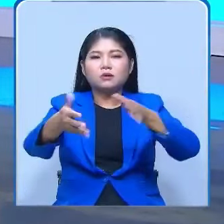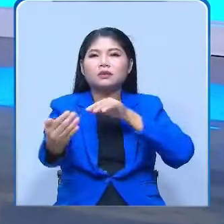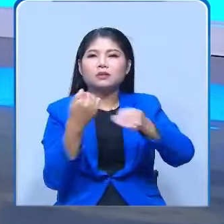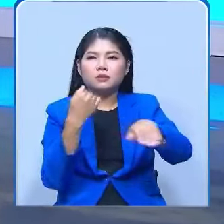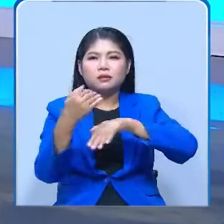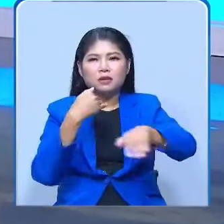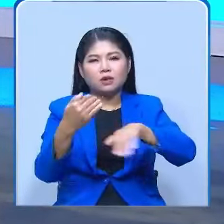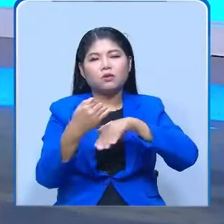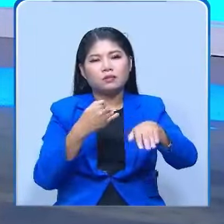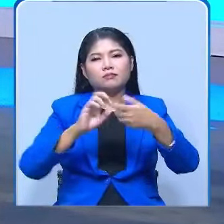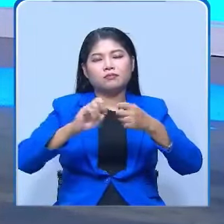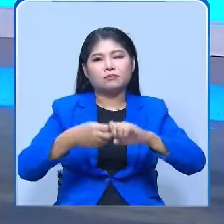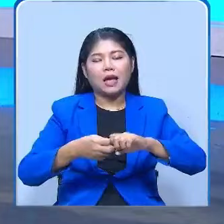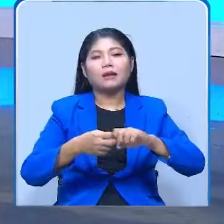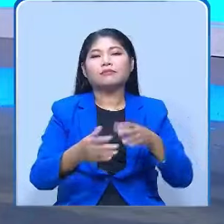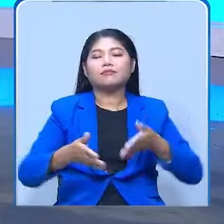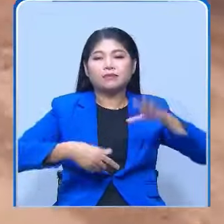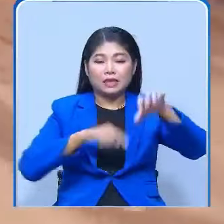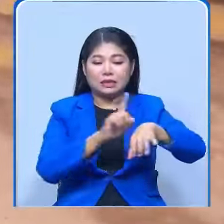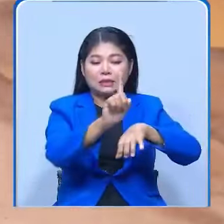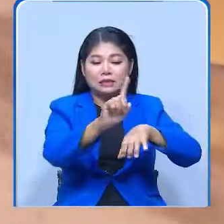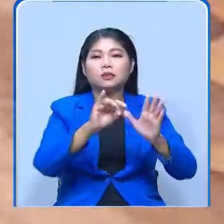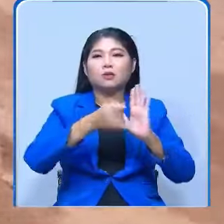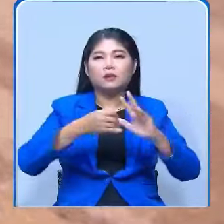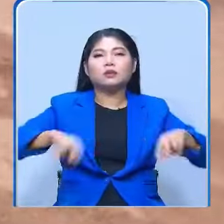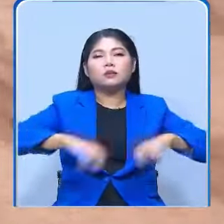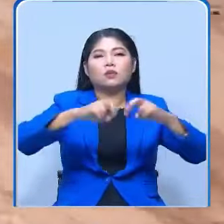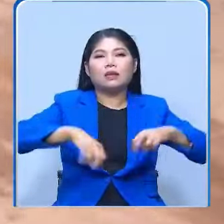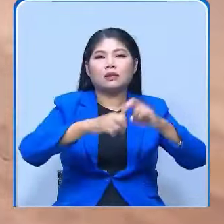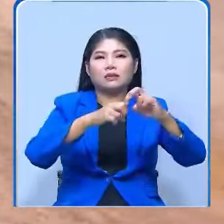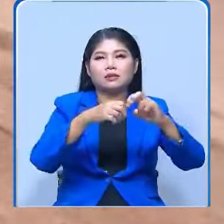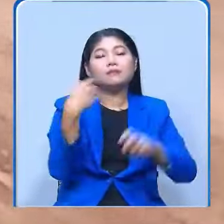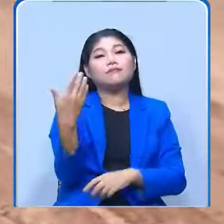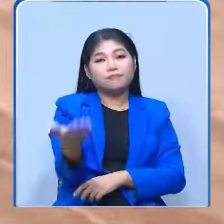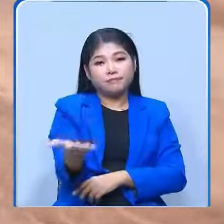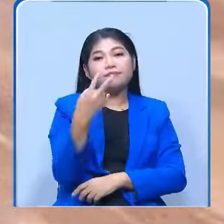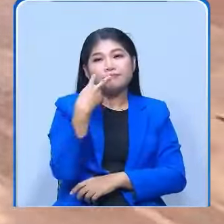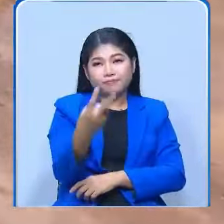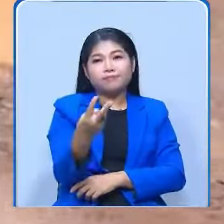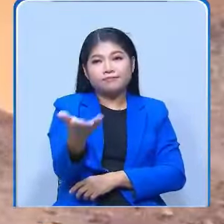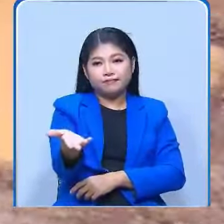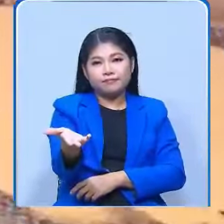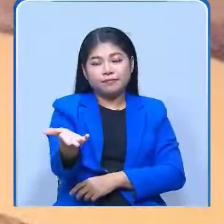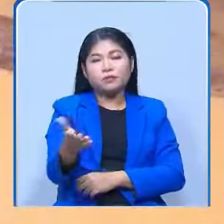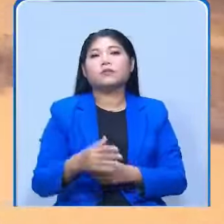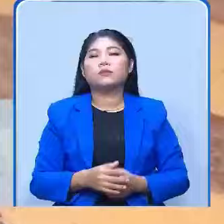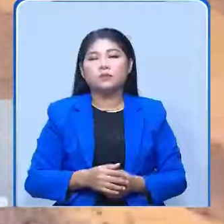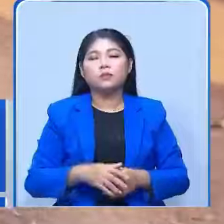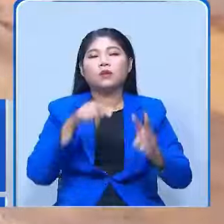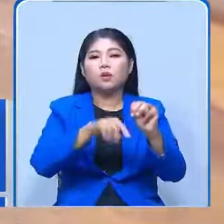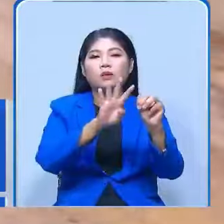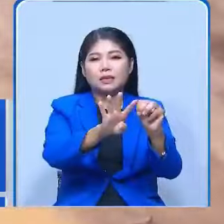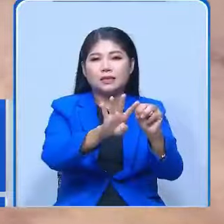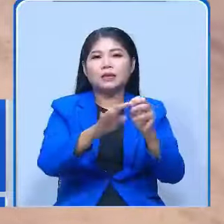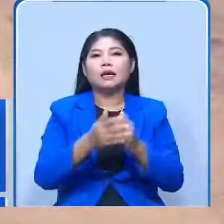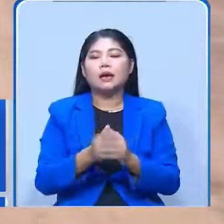ผู้ชมคะจุดแรกนะคะไปที่จังหวัดสุรินทร์กันก่อนมาดูให้เห็นกันแบบนี้คุณผู้ชมคะอยู่ที่บ้านสตึงหมู่ที่4ตำบลด